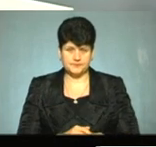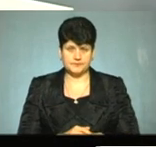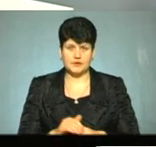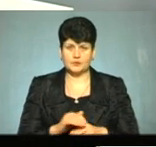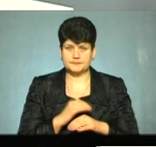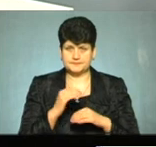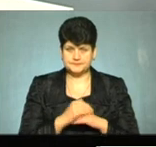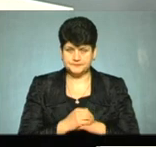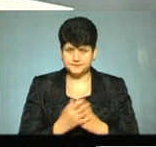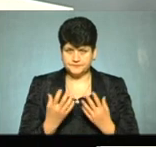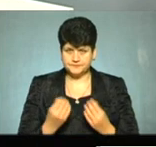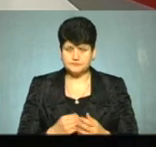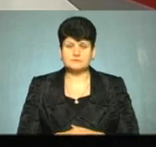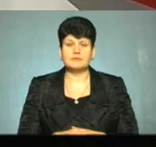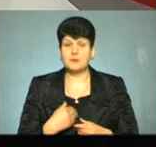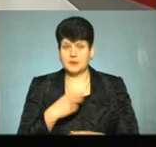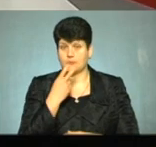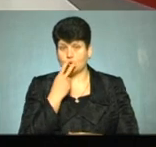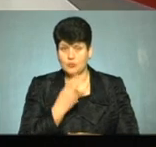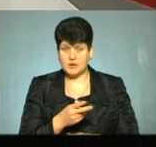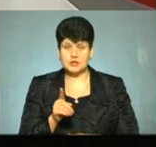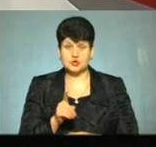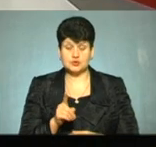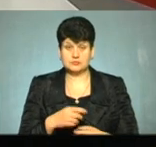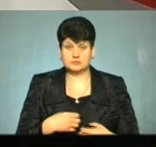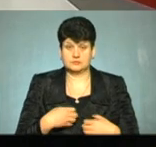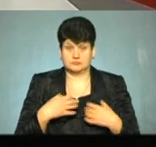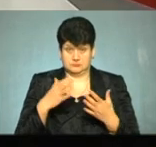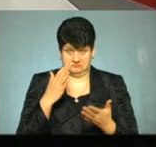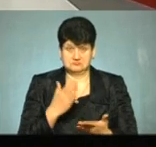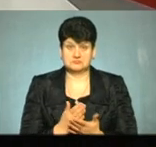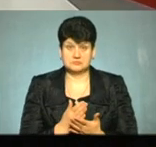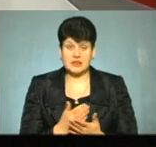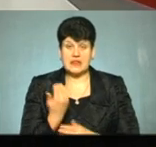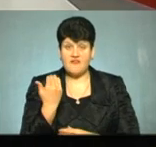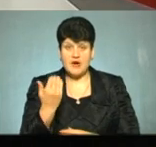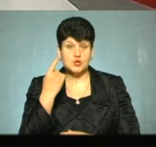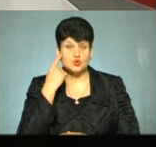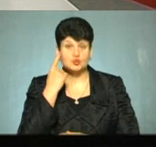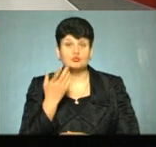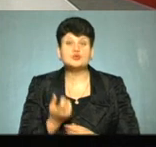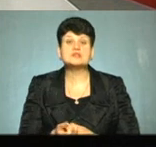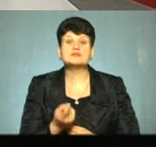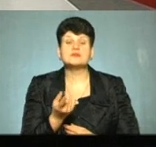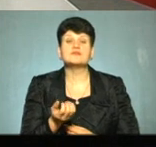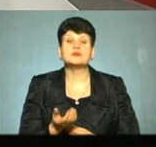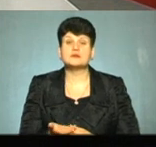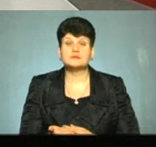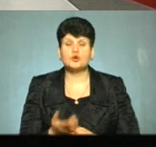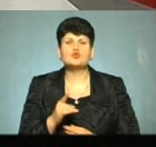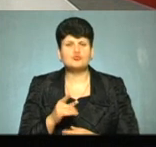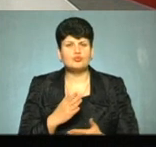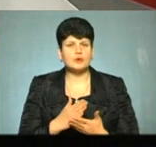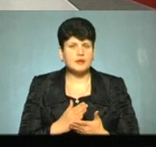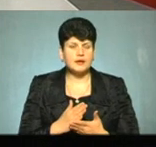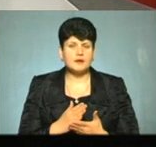Доброго дня. Отож, ми побачили, що паніка існує. На вашу думку, звідки вона взялася,